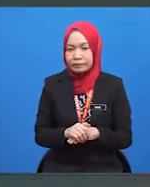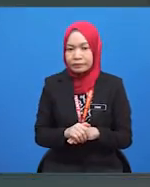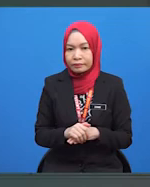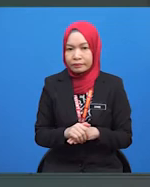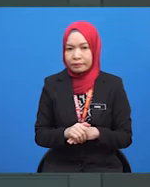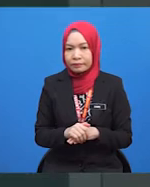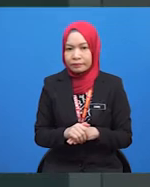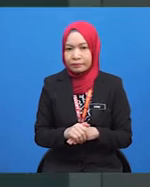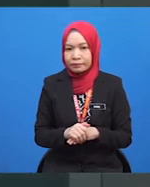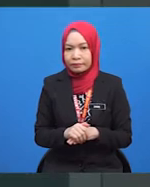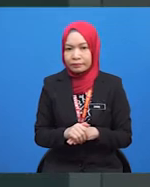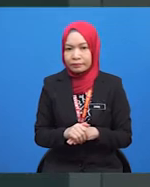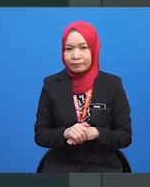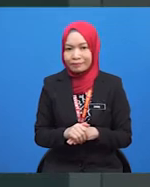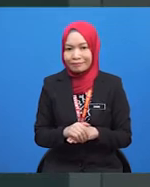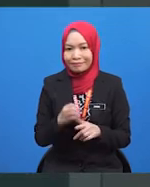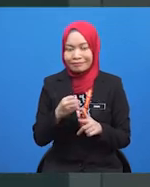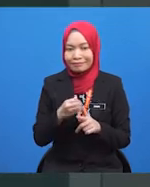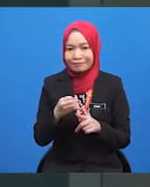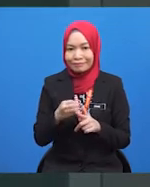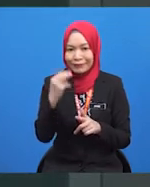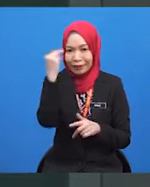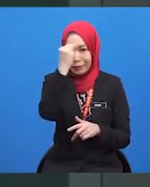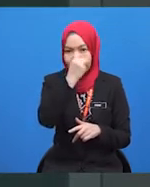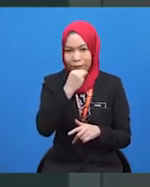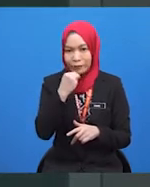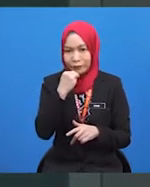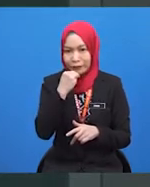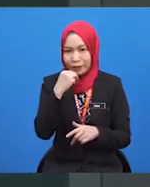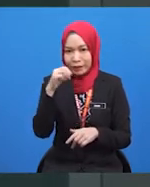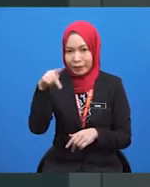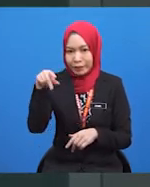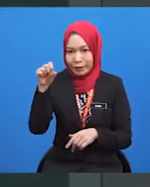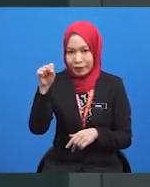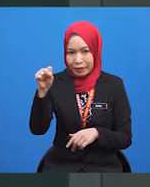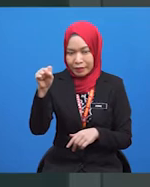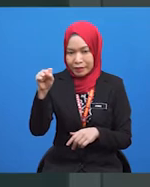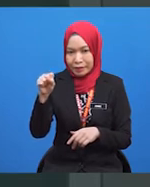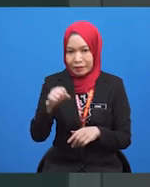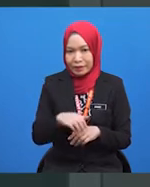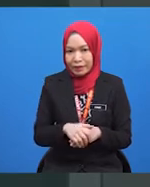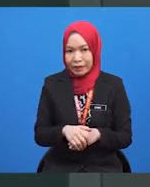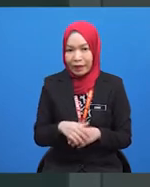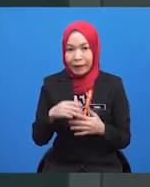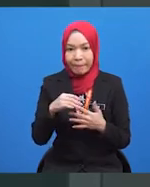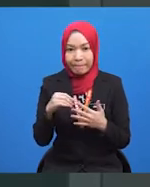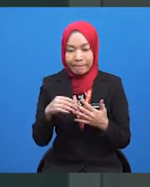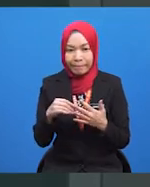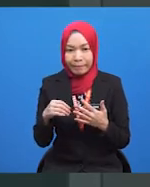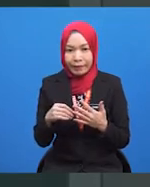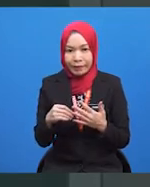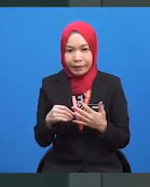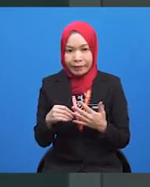Antara muka Adobe Photoshop. Pilih File, kemudian pilih New.